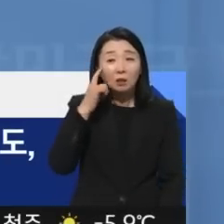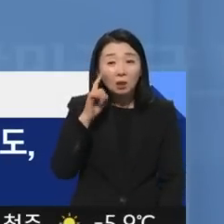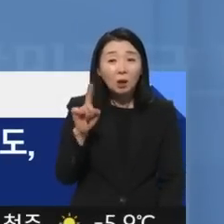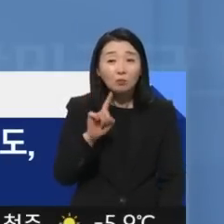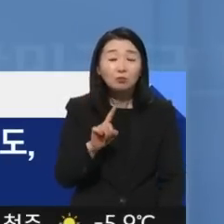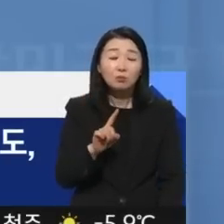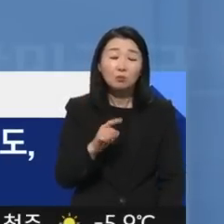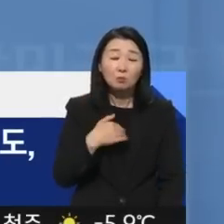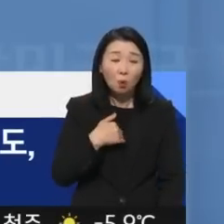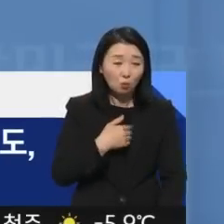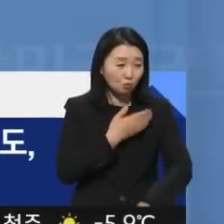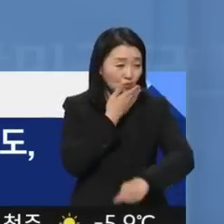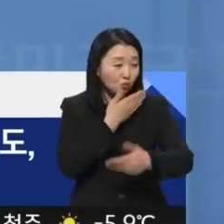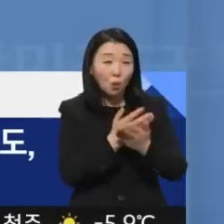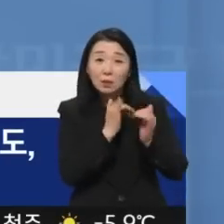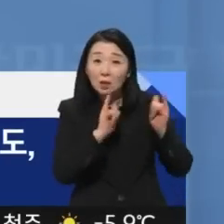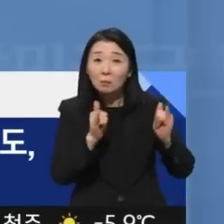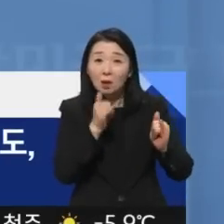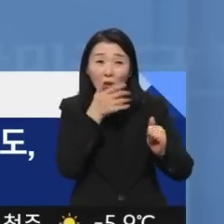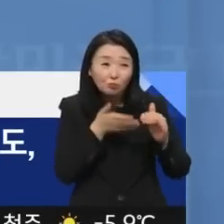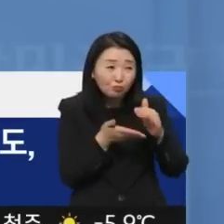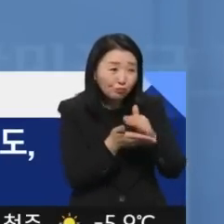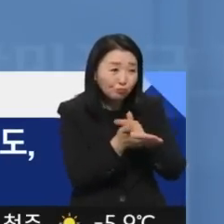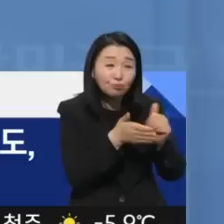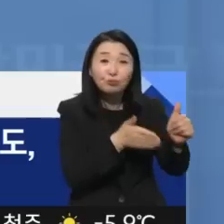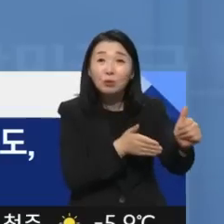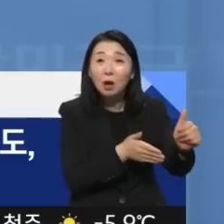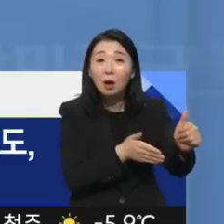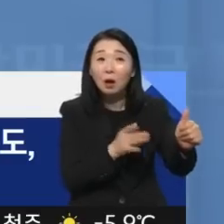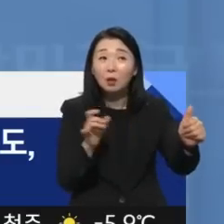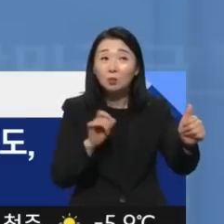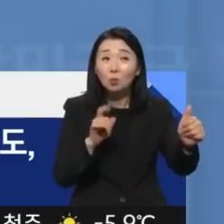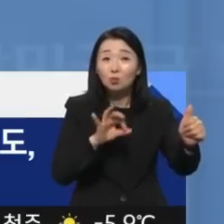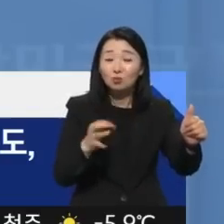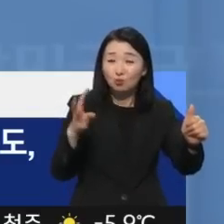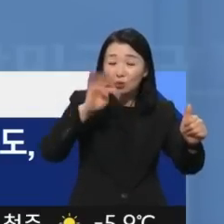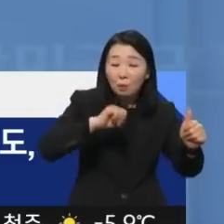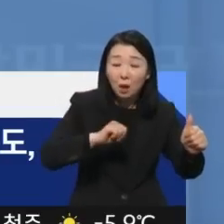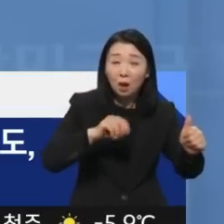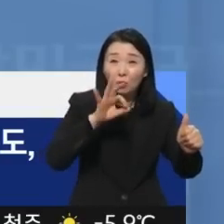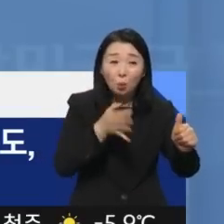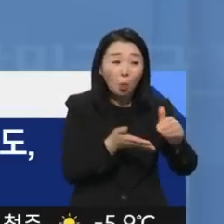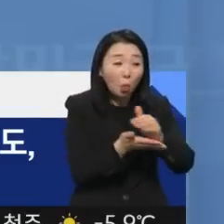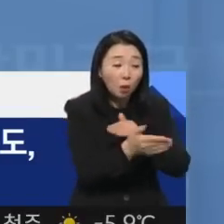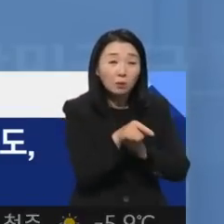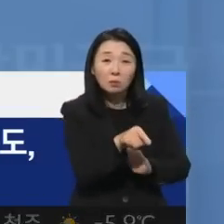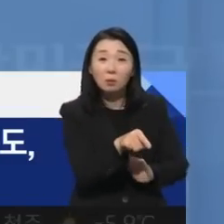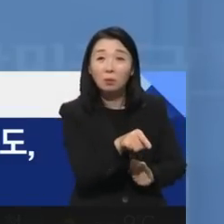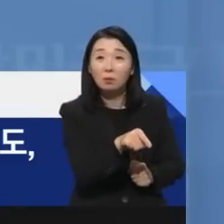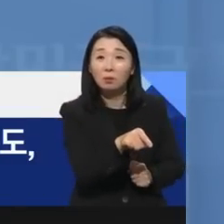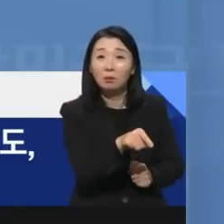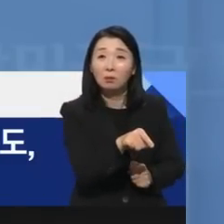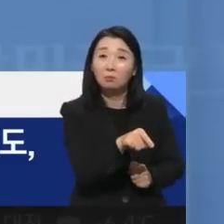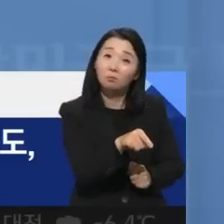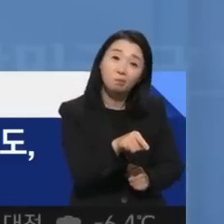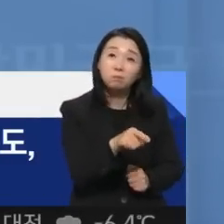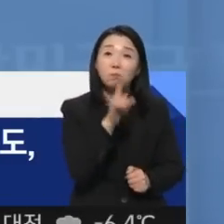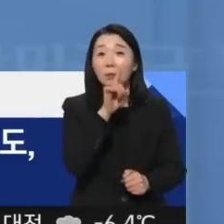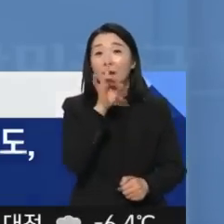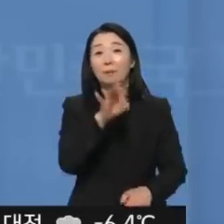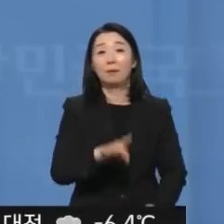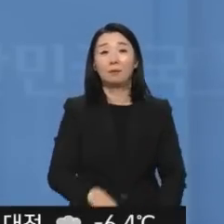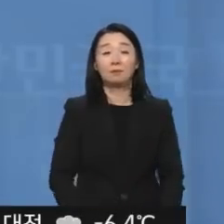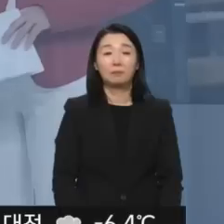실세라 불렸던 사람도 아닌데 청탁을 한다는 것도 또 수천만 원의 금품을 준다는 것 자체가 전혀 말이 안